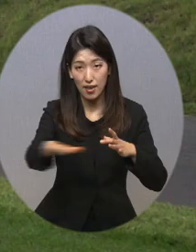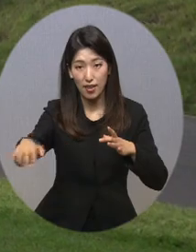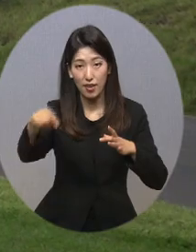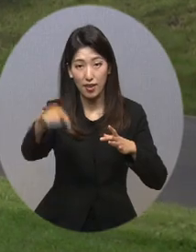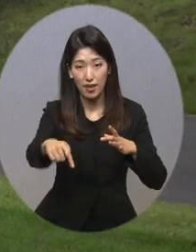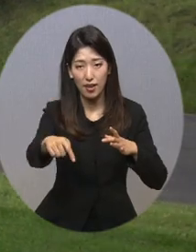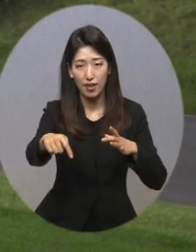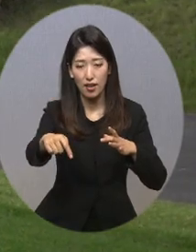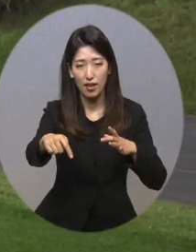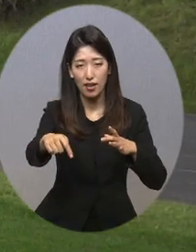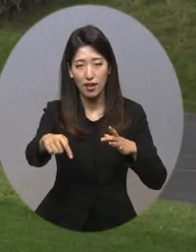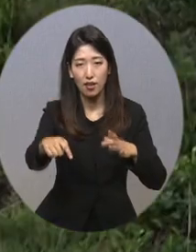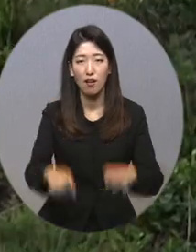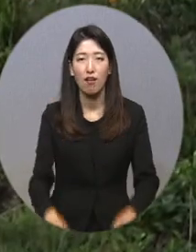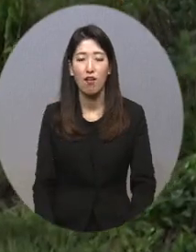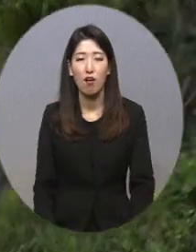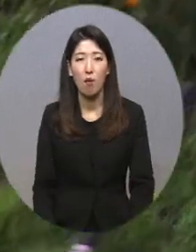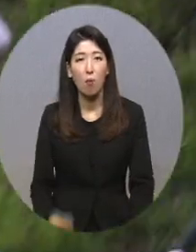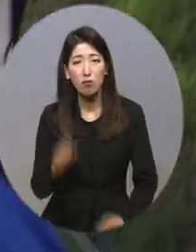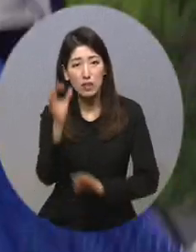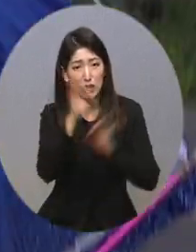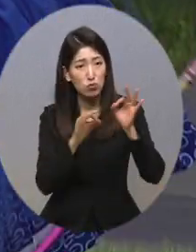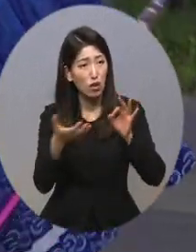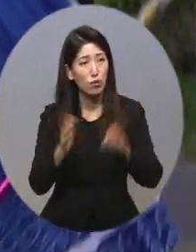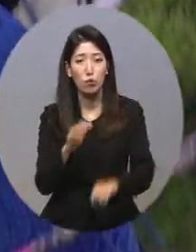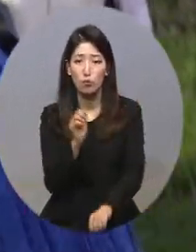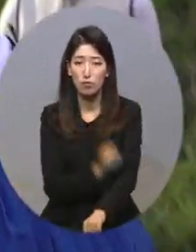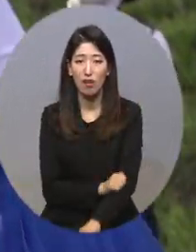확실한. 뒷땅 쳤는데도 잘 가요. 아 나쁘지 않네.